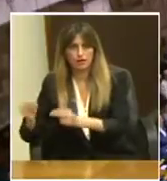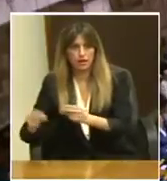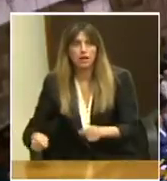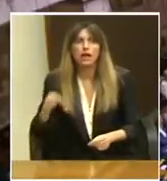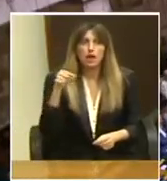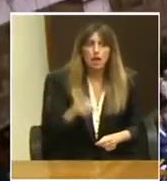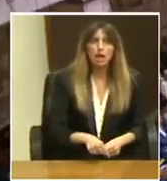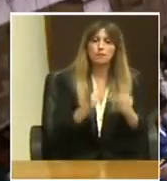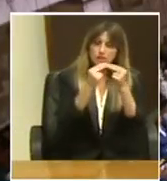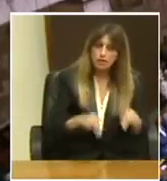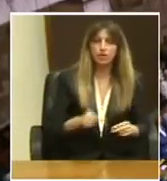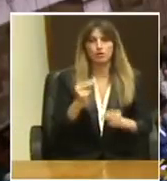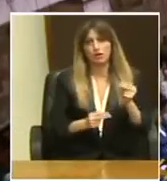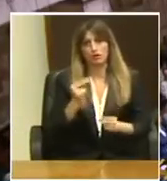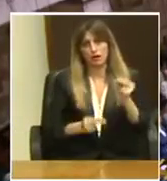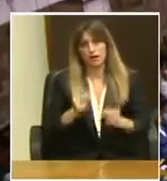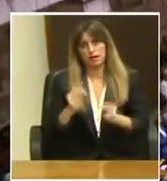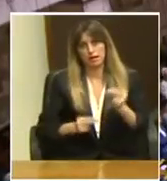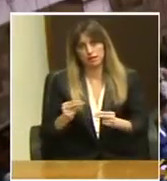μας.